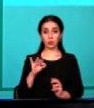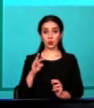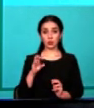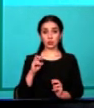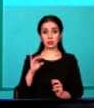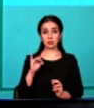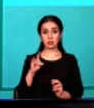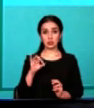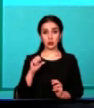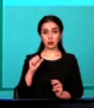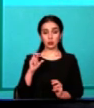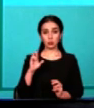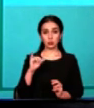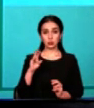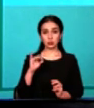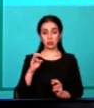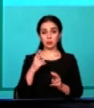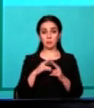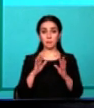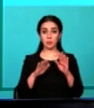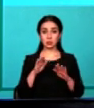poliizobutilenning massasini hisoblab olamiz va